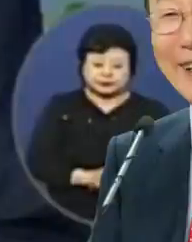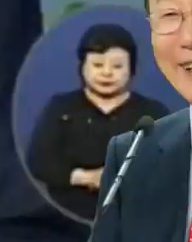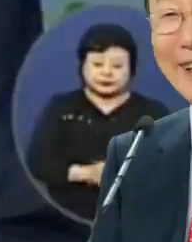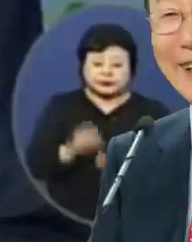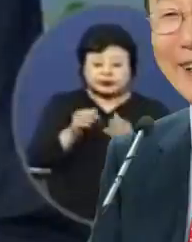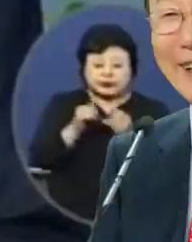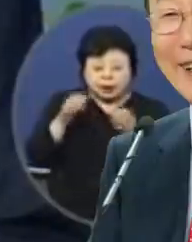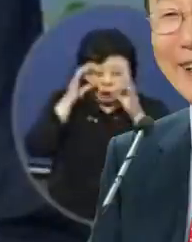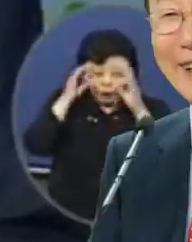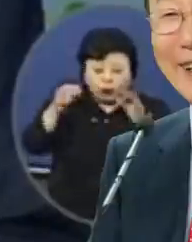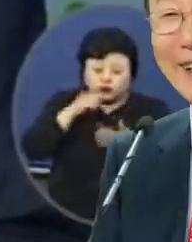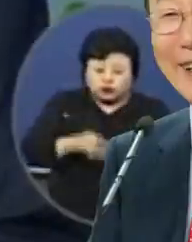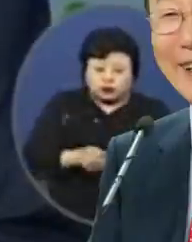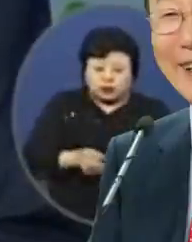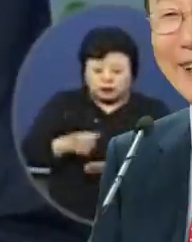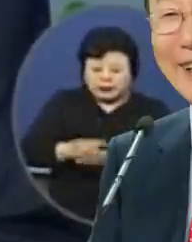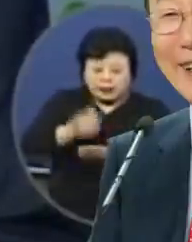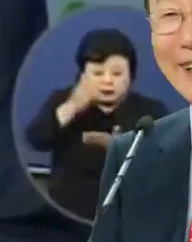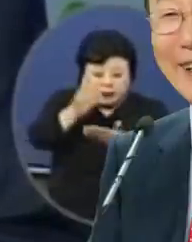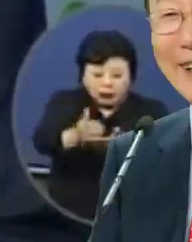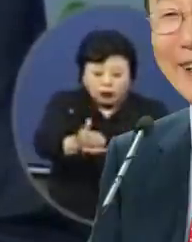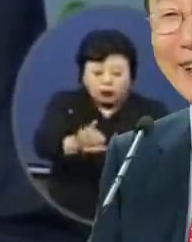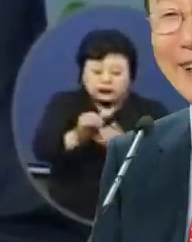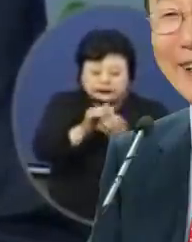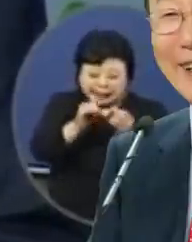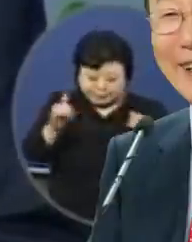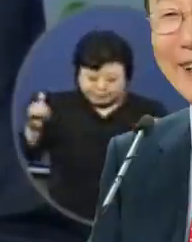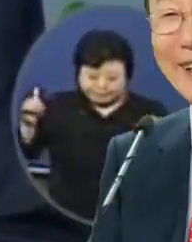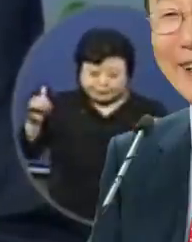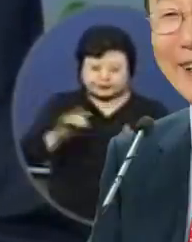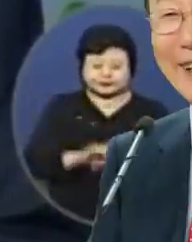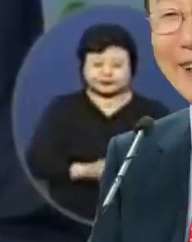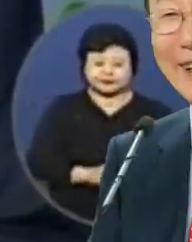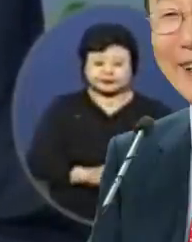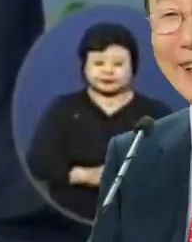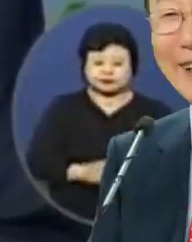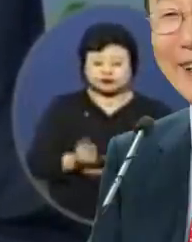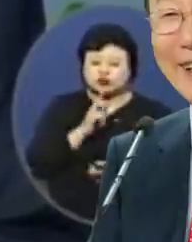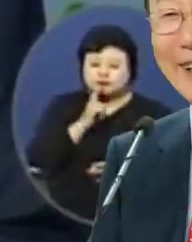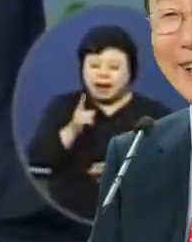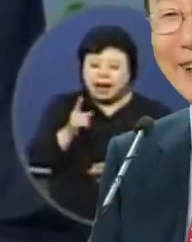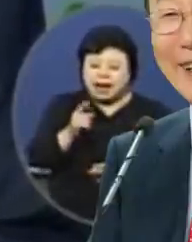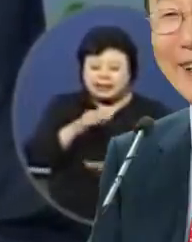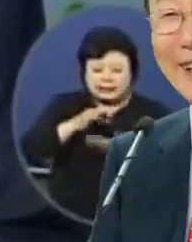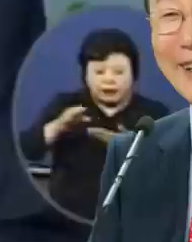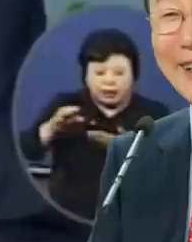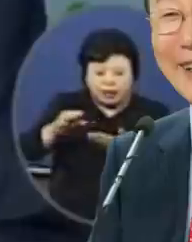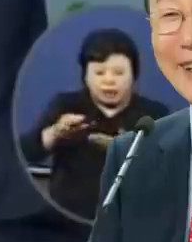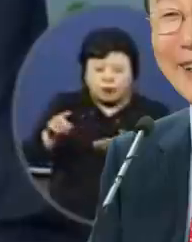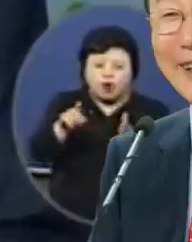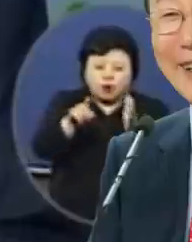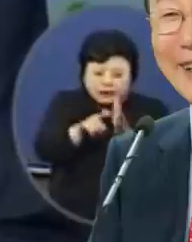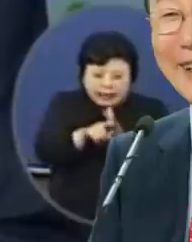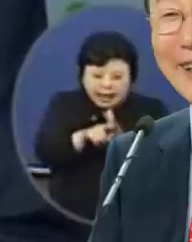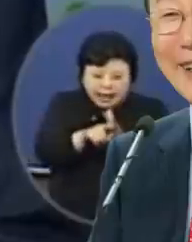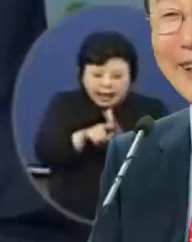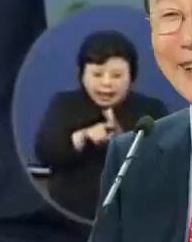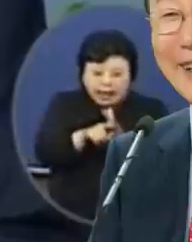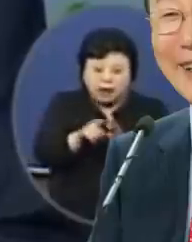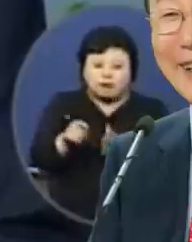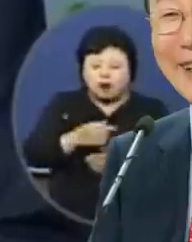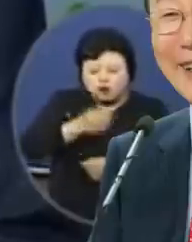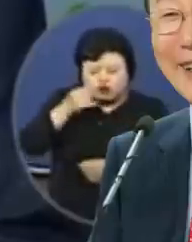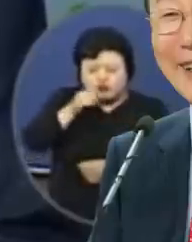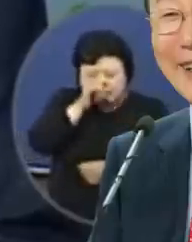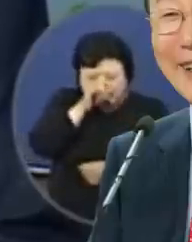그 사람을 보고서 쉽게 판단하지 마시고 그 사람이 무슨 말을 하는지 무엇을 믿고 있는지 무엇을